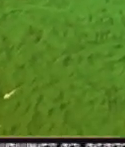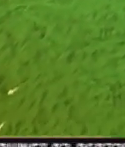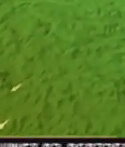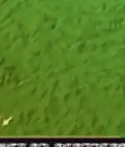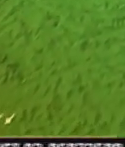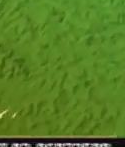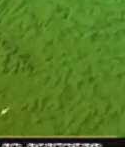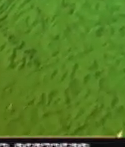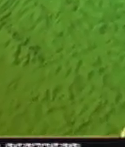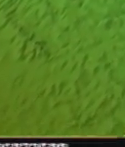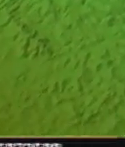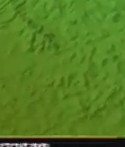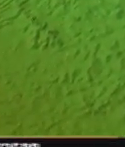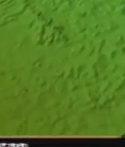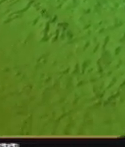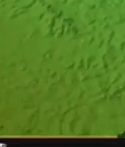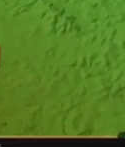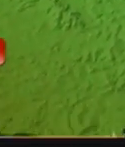2006